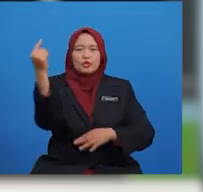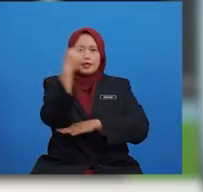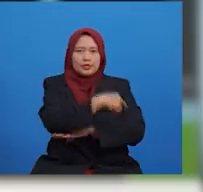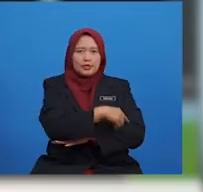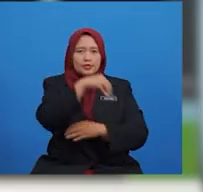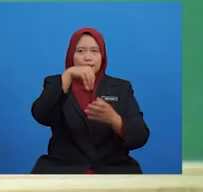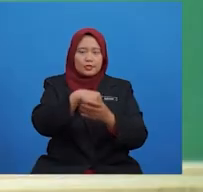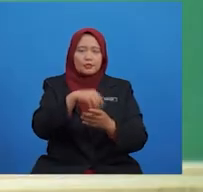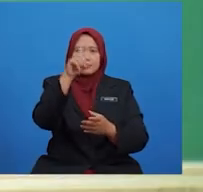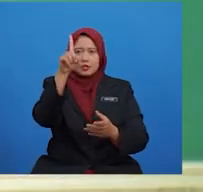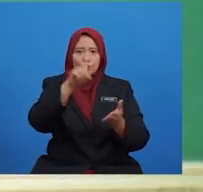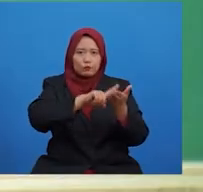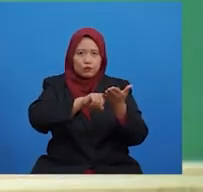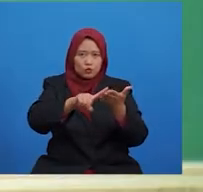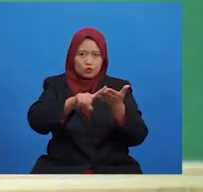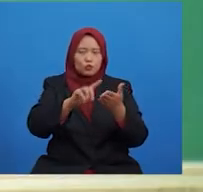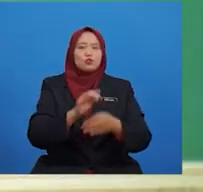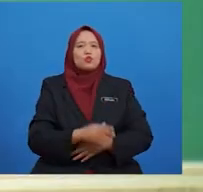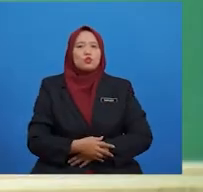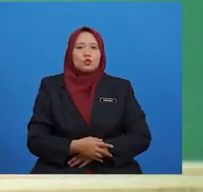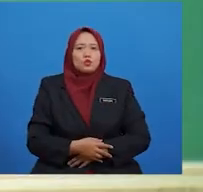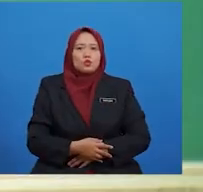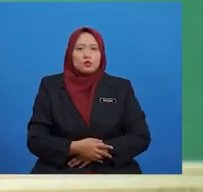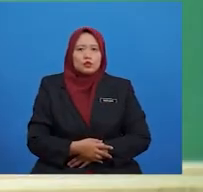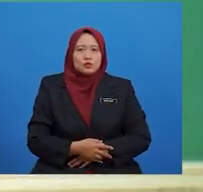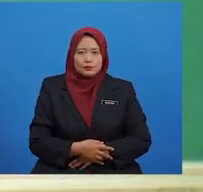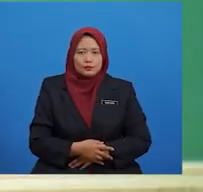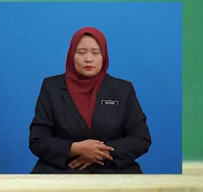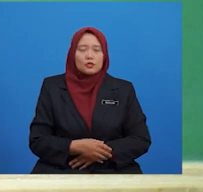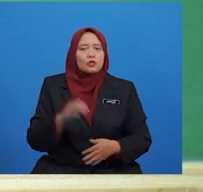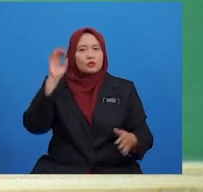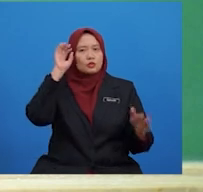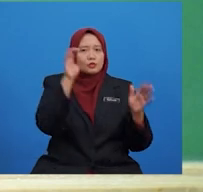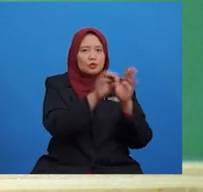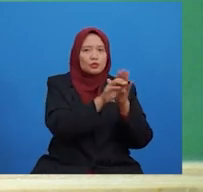Contoh keempat, nilai pi bersamaan dengan